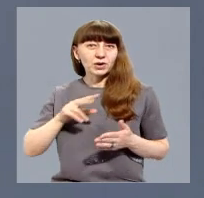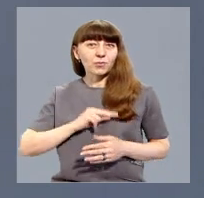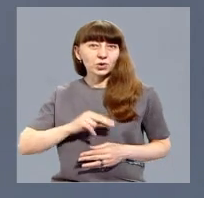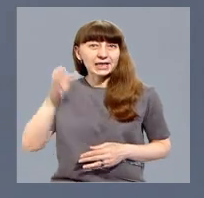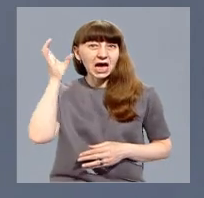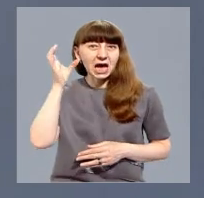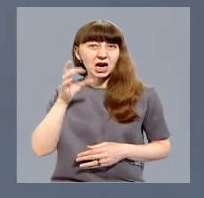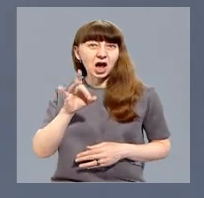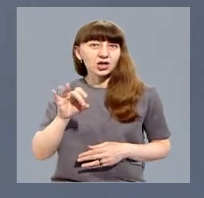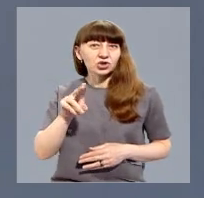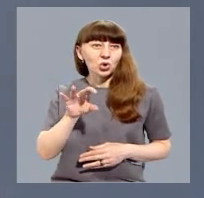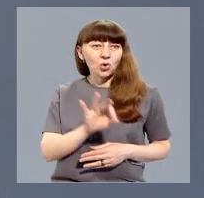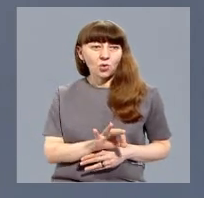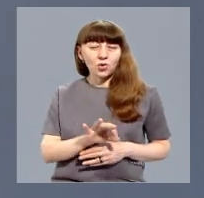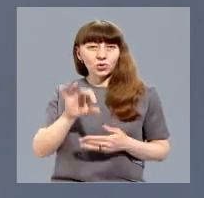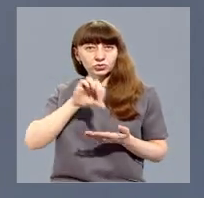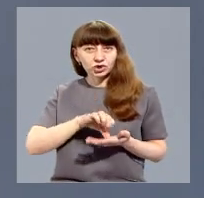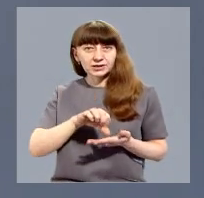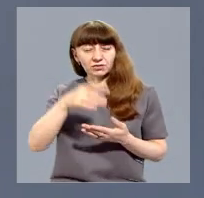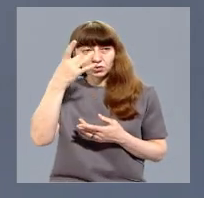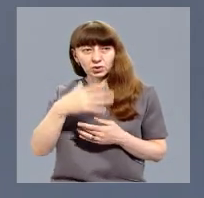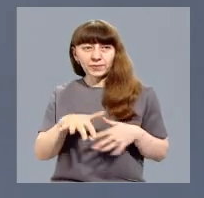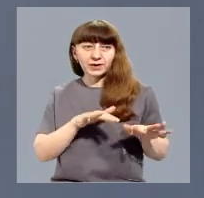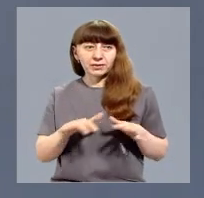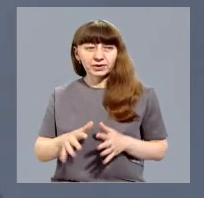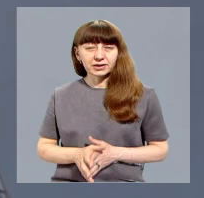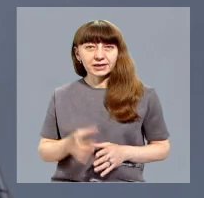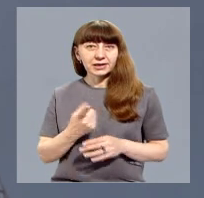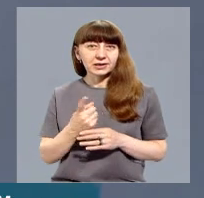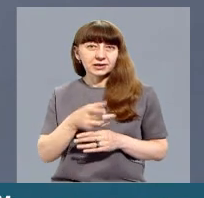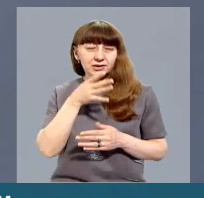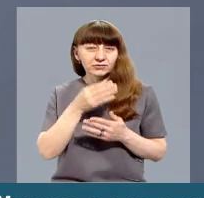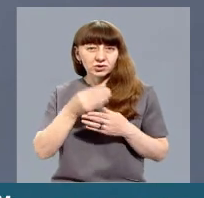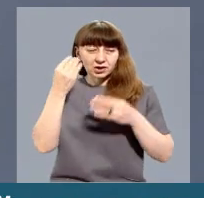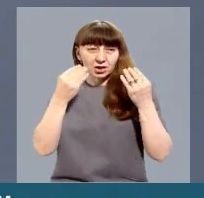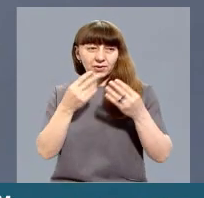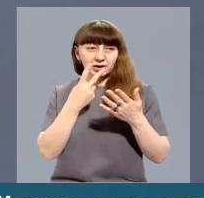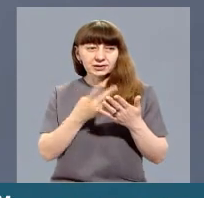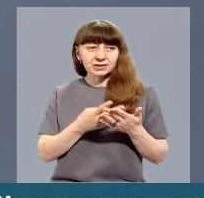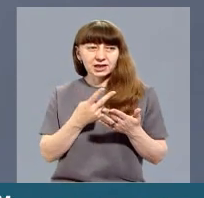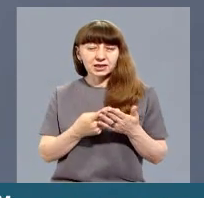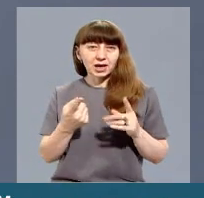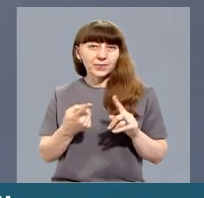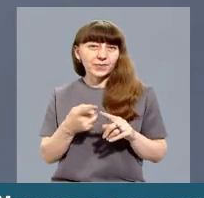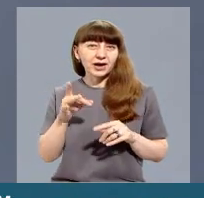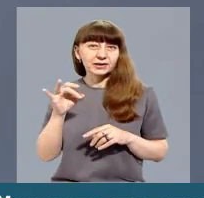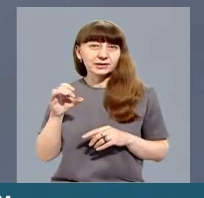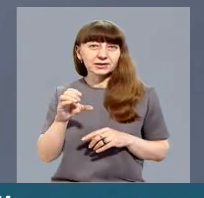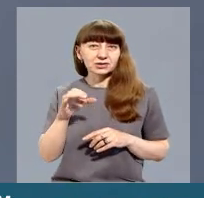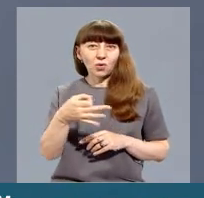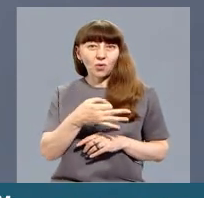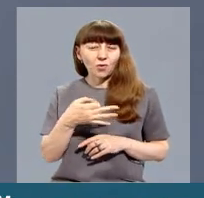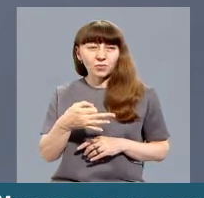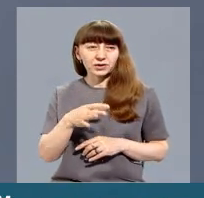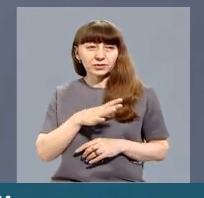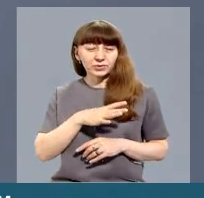активно участвовал в культурных мероприятиях. Был прекрасным импровизатором. Эту грань своего таланта он продемонстрировал на первом Айтыси области. Он